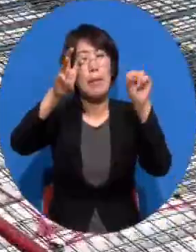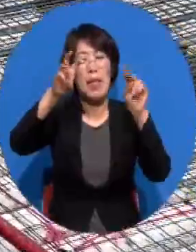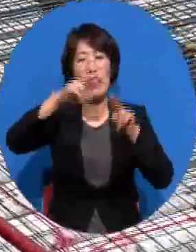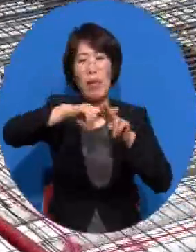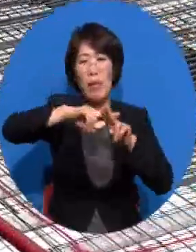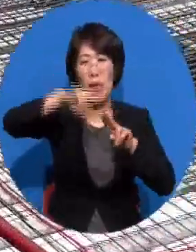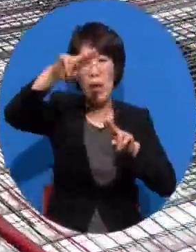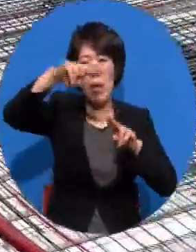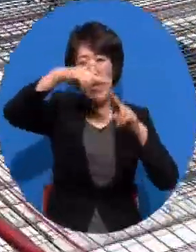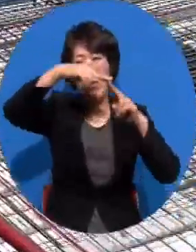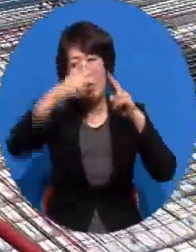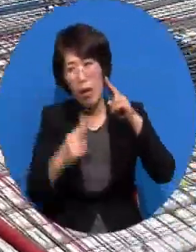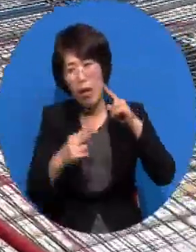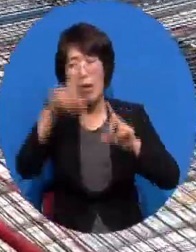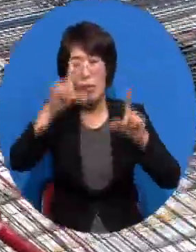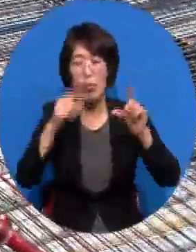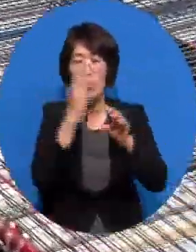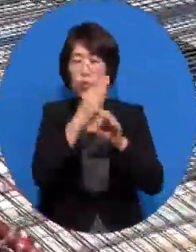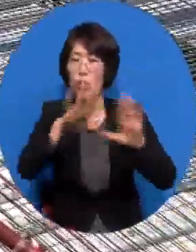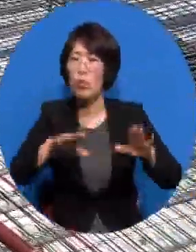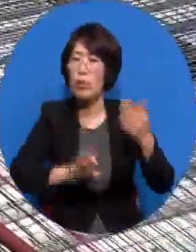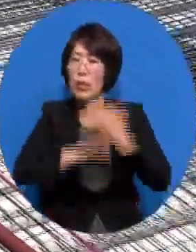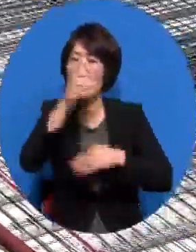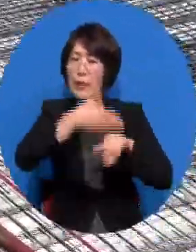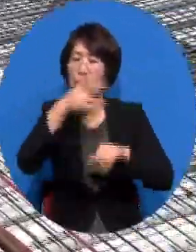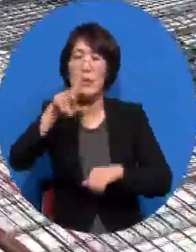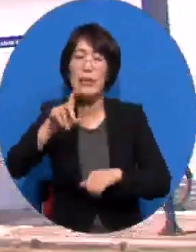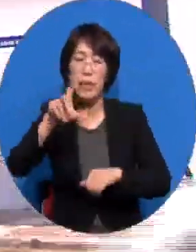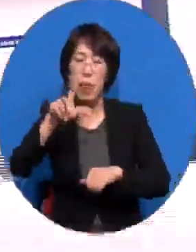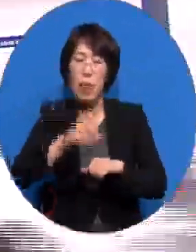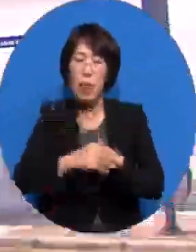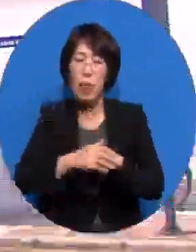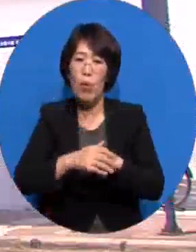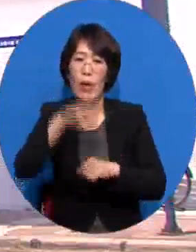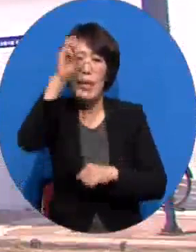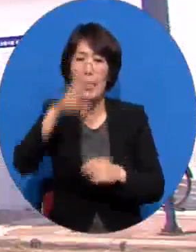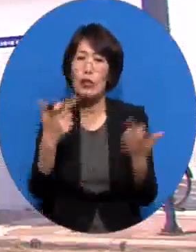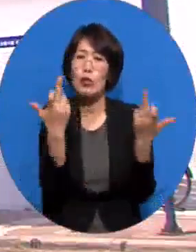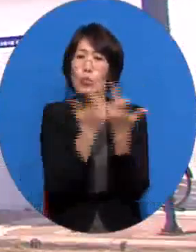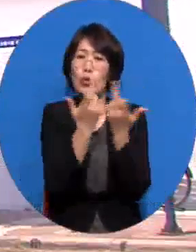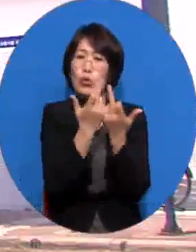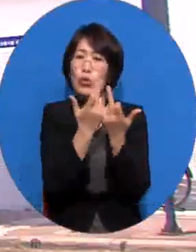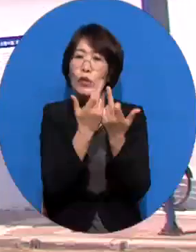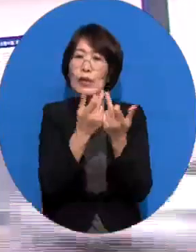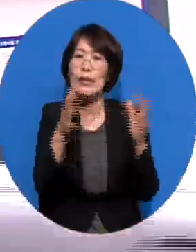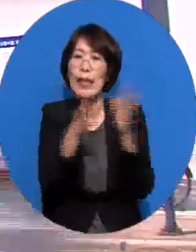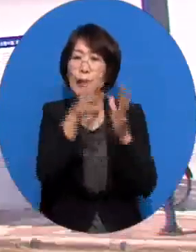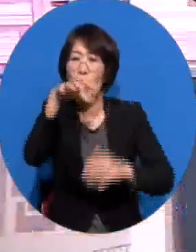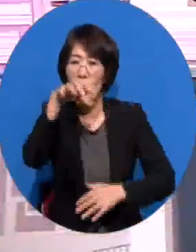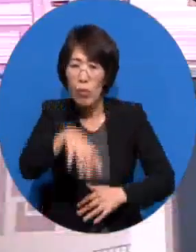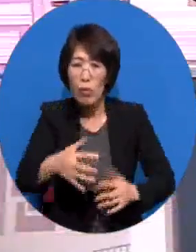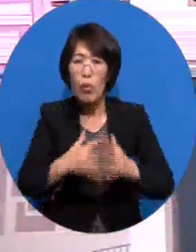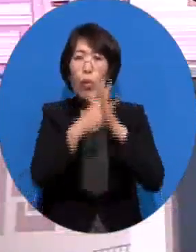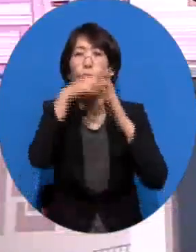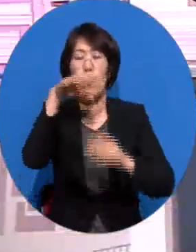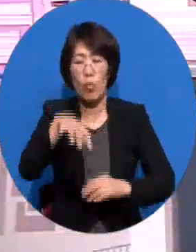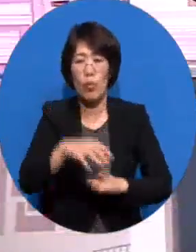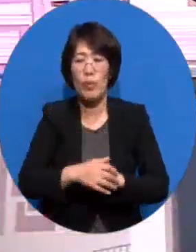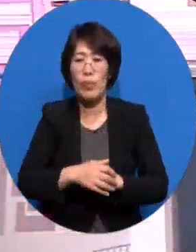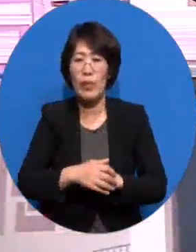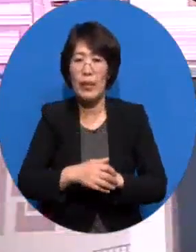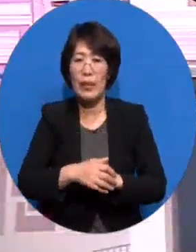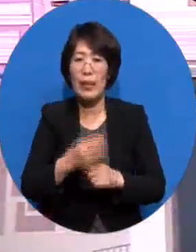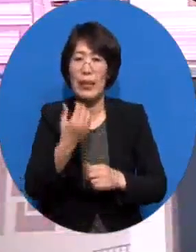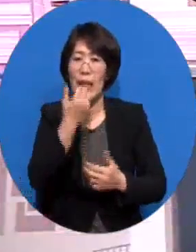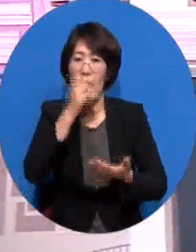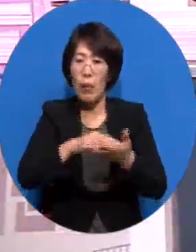작업할이 맥없이 꺾여 있습니다. 오늘 오전 9시 15분쯤 광주 북구 임동의 한 아파트 신축 공사장에서